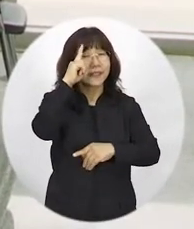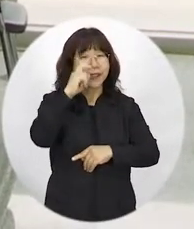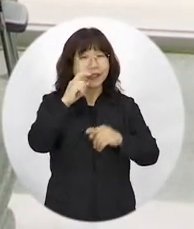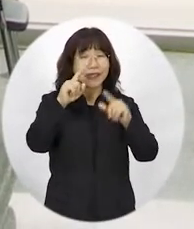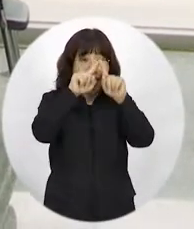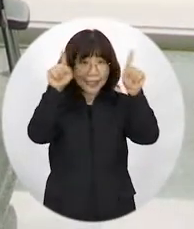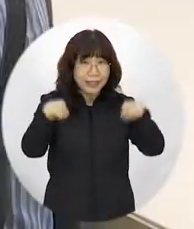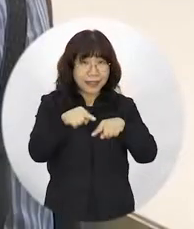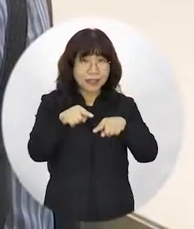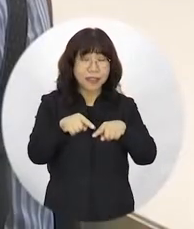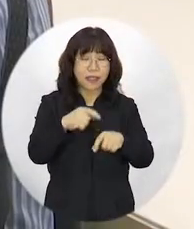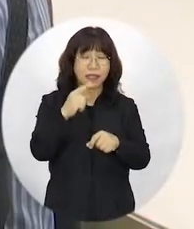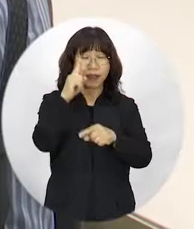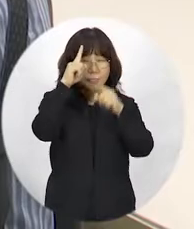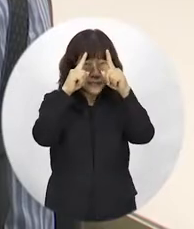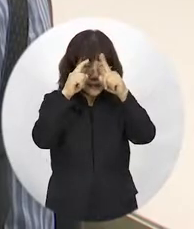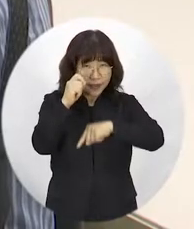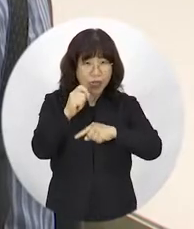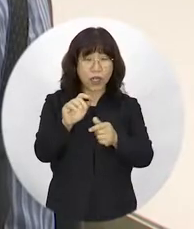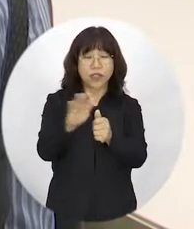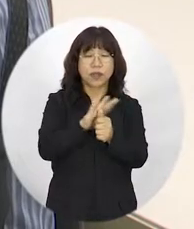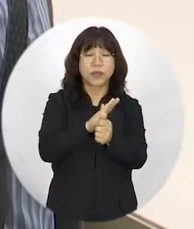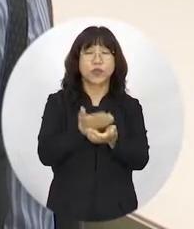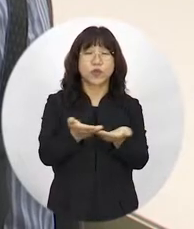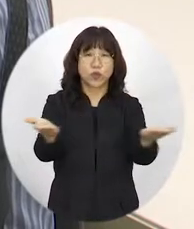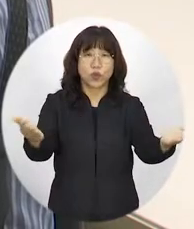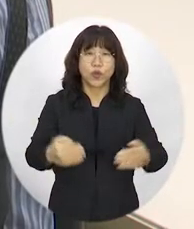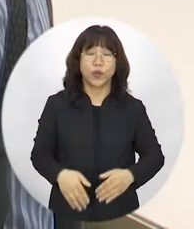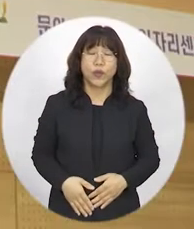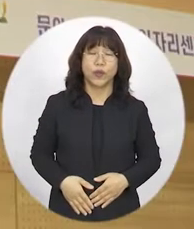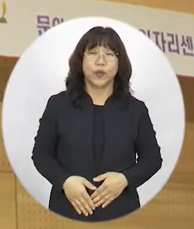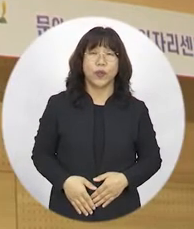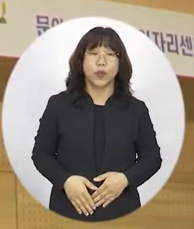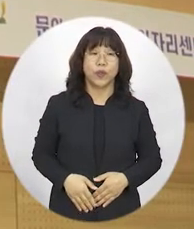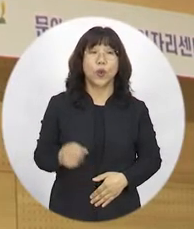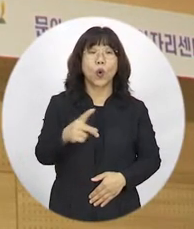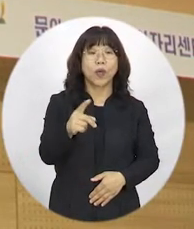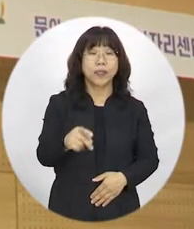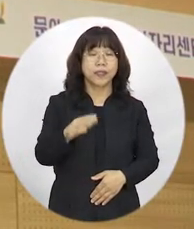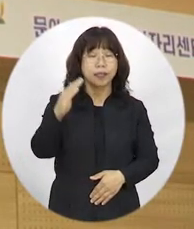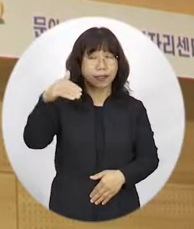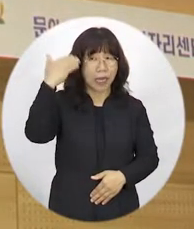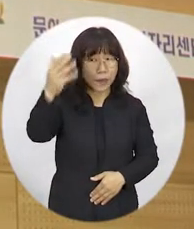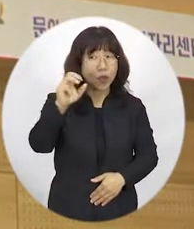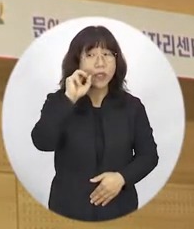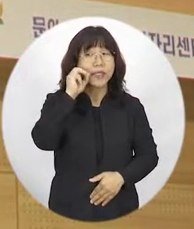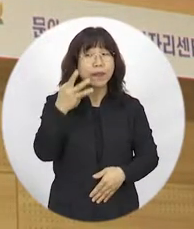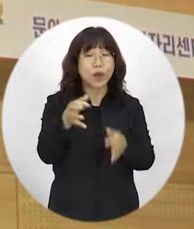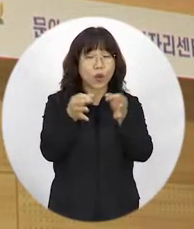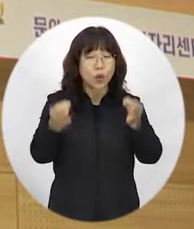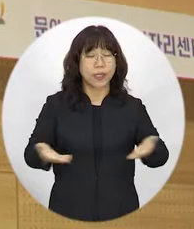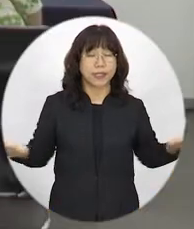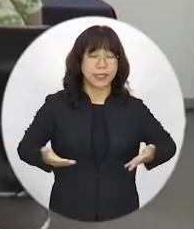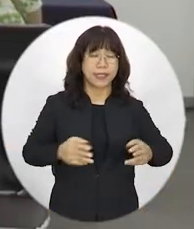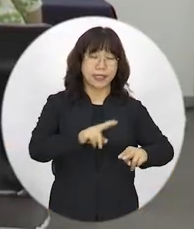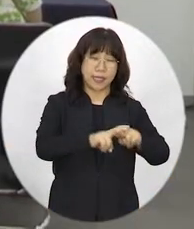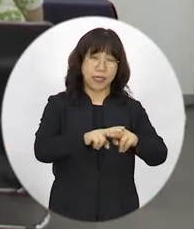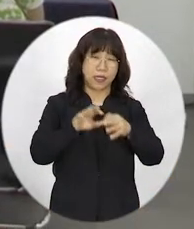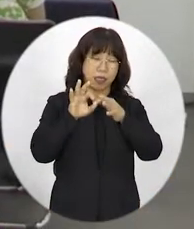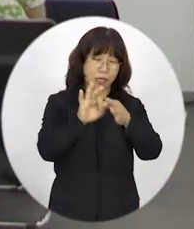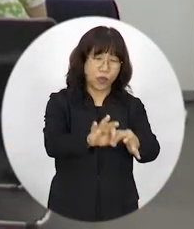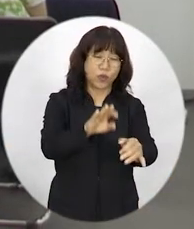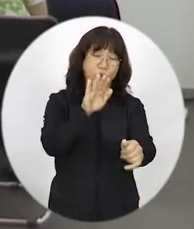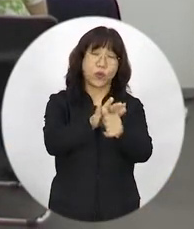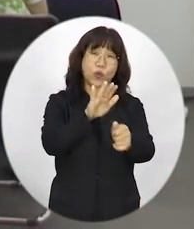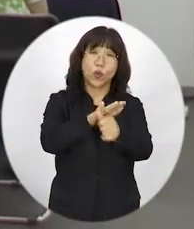촬영 부스도 운영했습니다. 한편 강서구는 박람회 이후에도 미취업한 구민에게 3개월간 일자리를